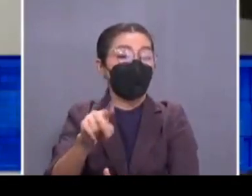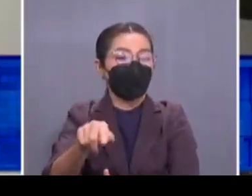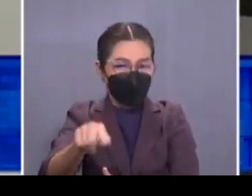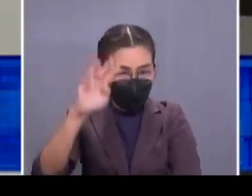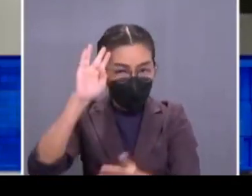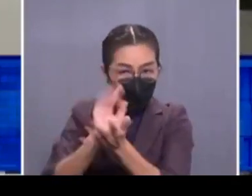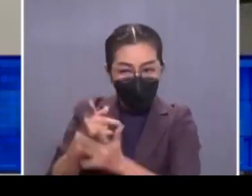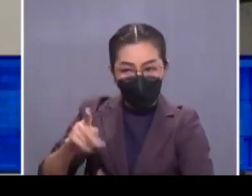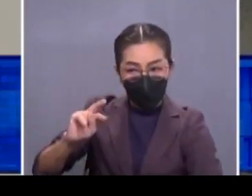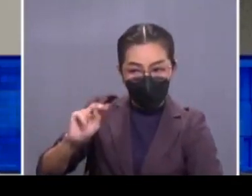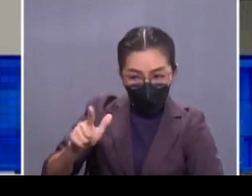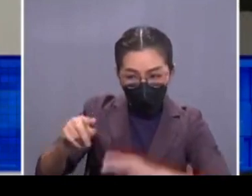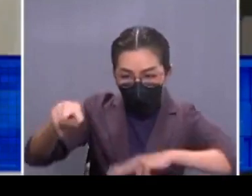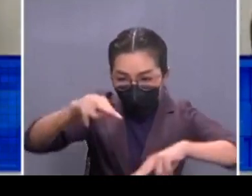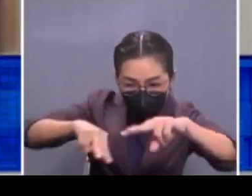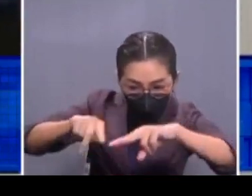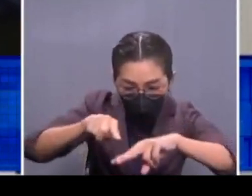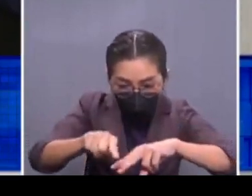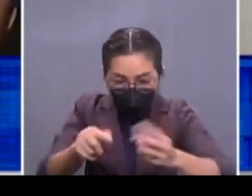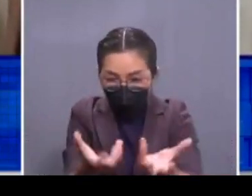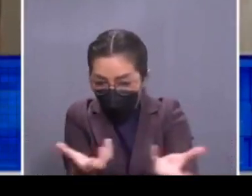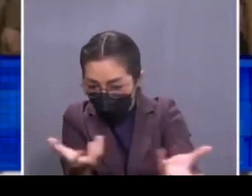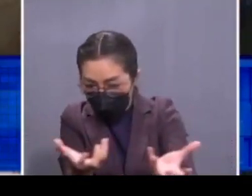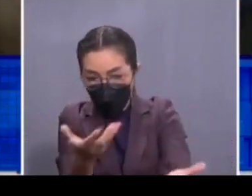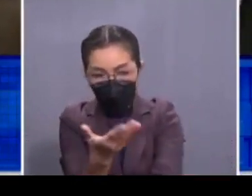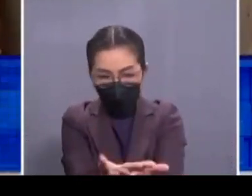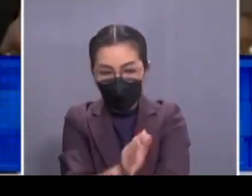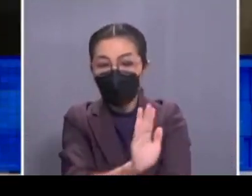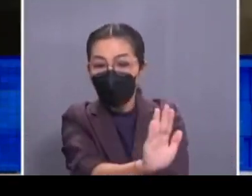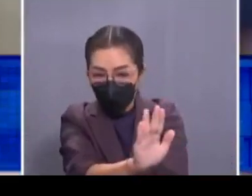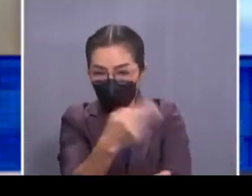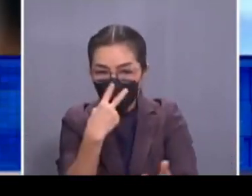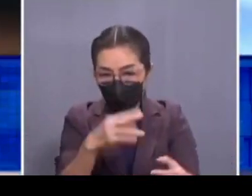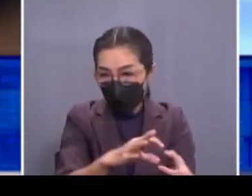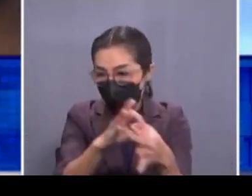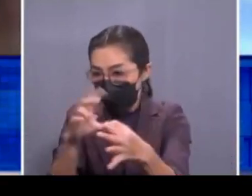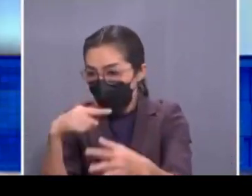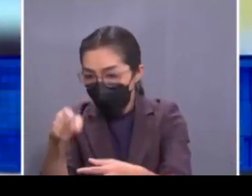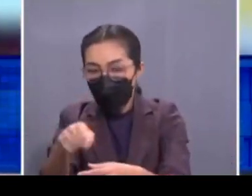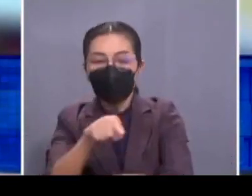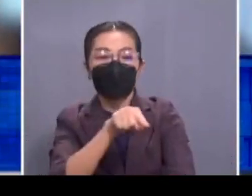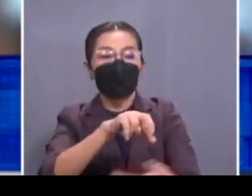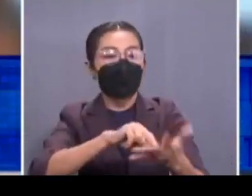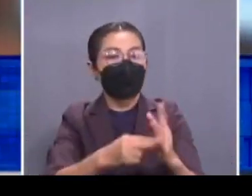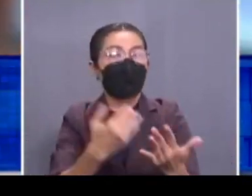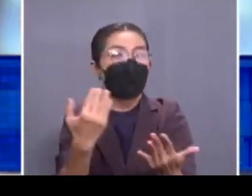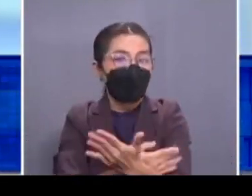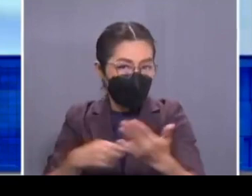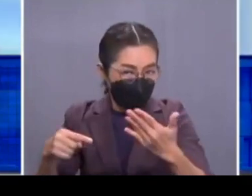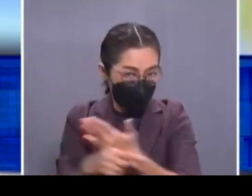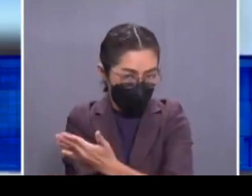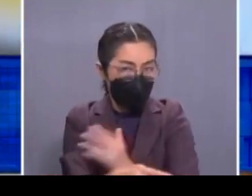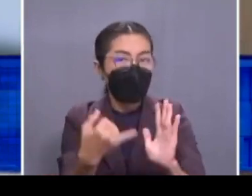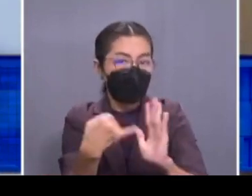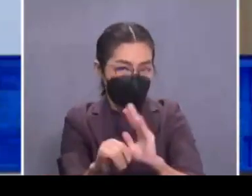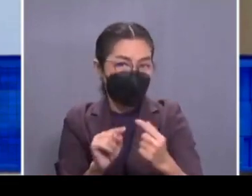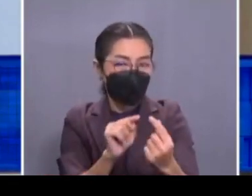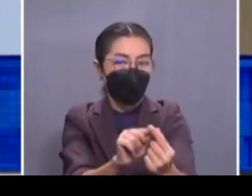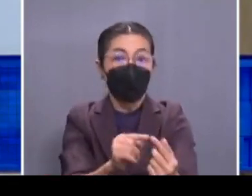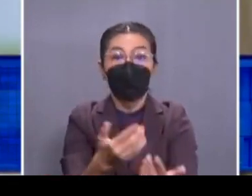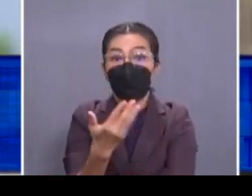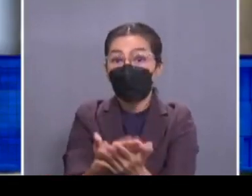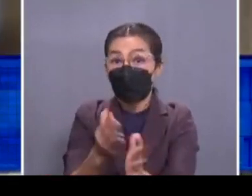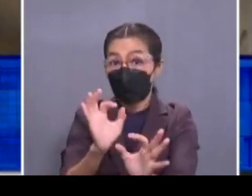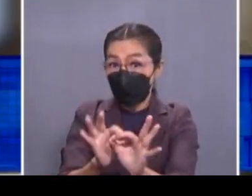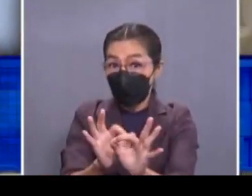เงินแล้วก็ผู้เกี่ยวข้องค่าหลังจากนั้นก็จะจะถูกดำเนินคดีฐานฟอกเงินต่อไปเขาบอกเลยนะคะว่ามันมีเงินหมุน